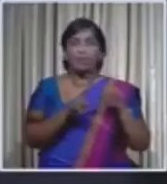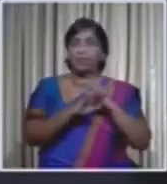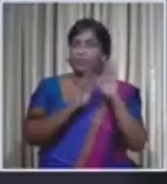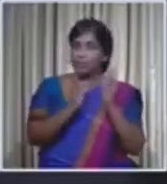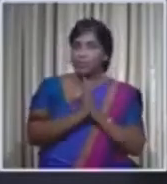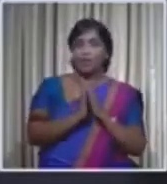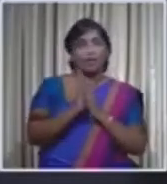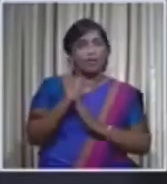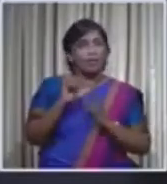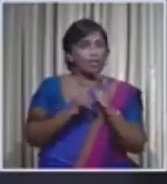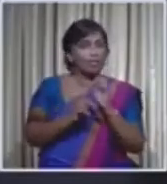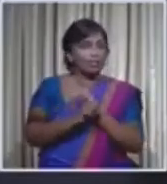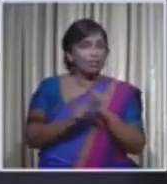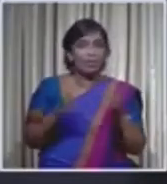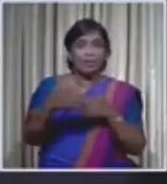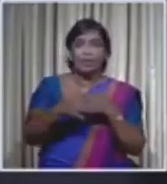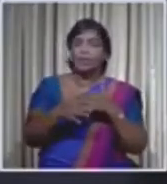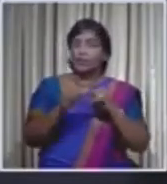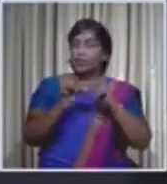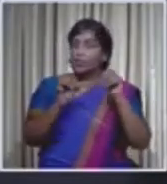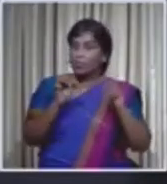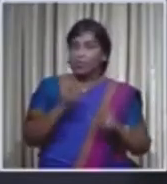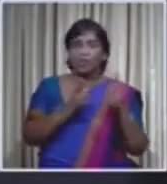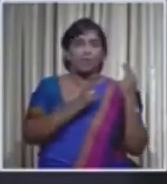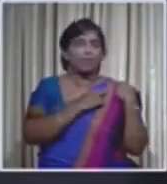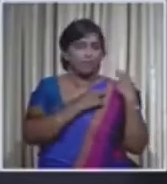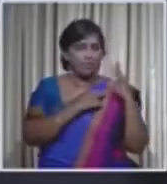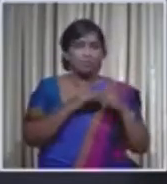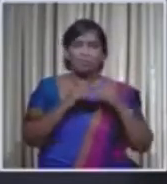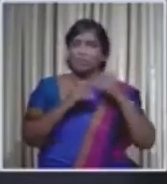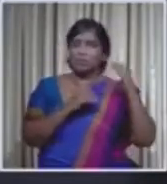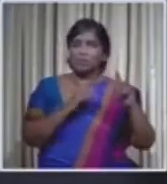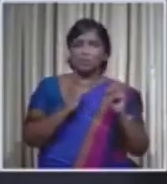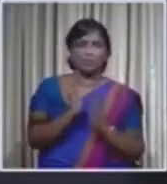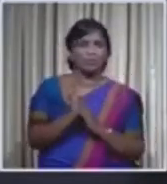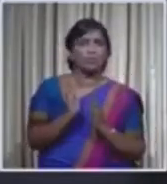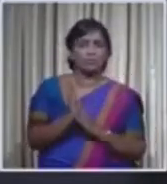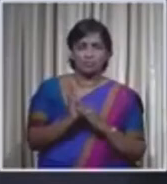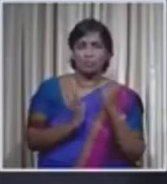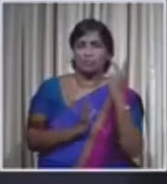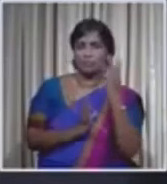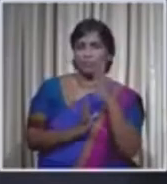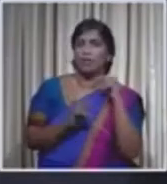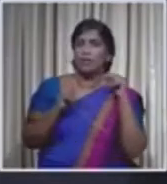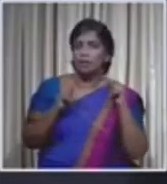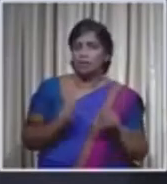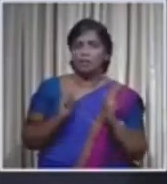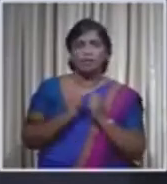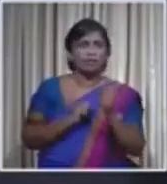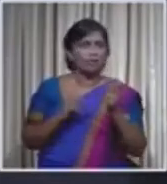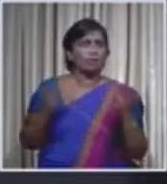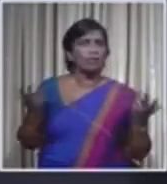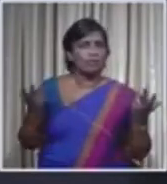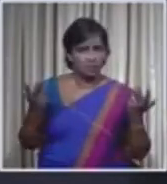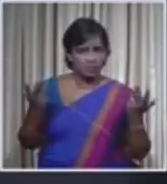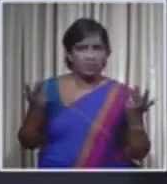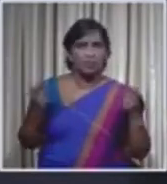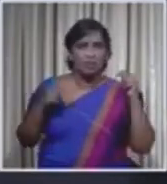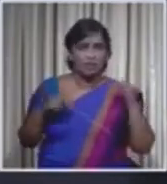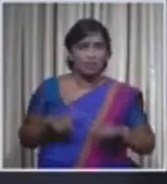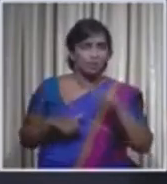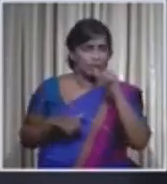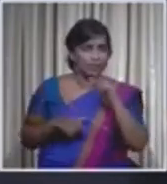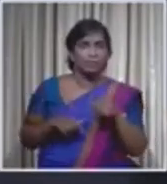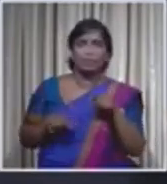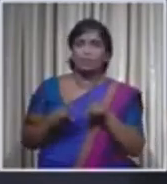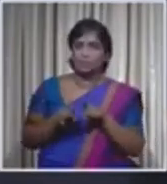එක්කෙනාම ඇමතිවරයෙක් නැත්නම් කැබිනට් මණ්ඩලයට වා කියන්න ඕනේ ඒකෙන් පිට කොමිෂන් කීපයක් තියෙනවා අද ඒක සිදු වෙන්නේ නැහැ අද ඇත්ත වශයෙන්ම